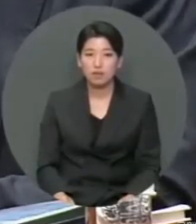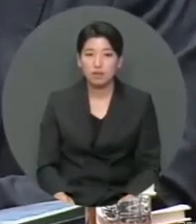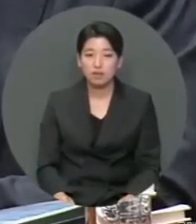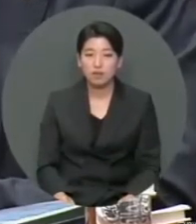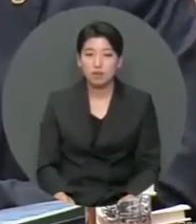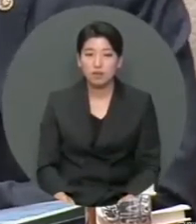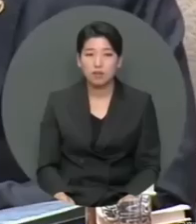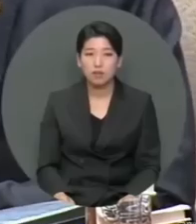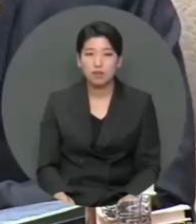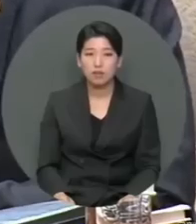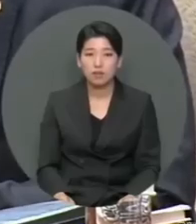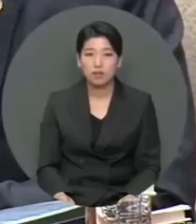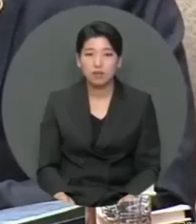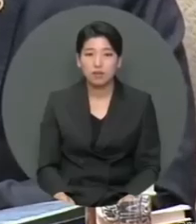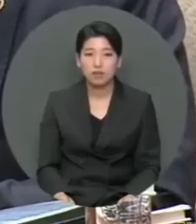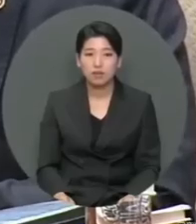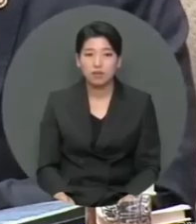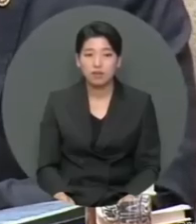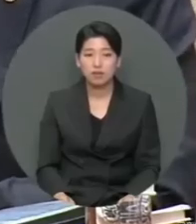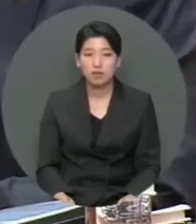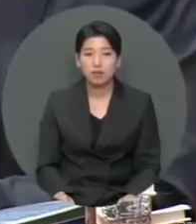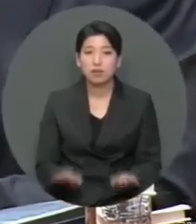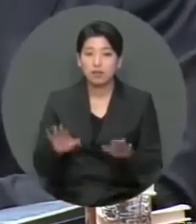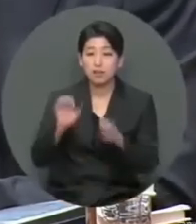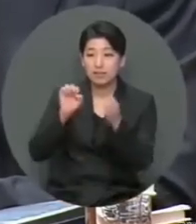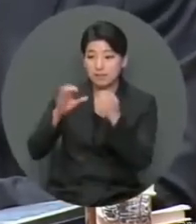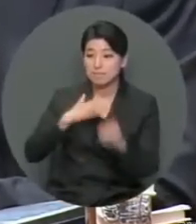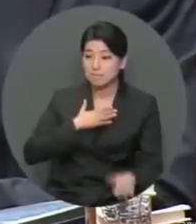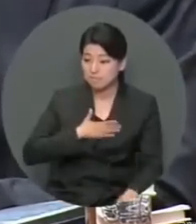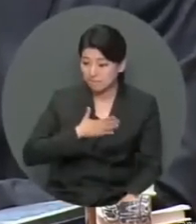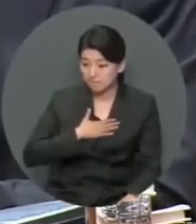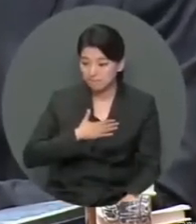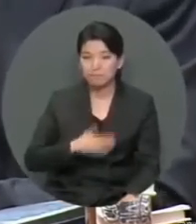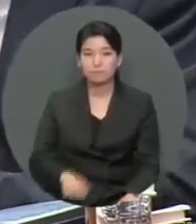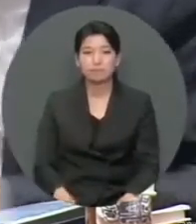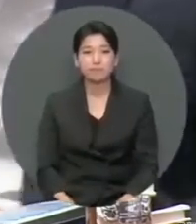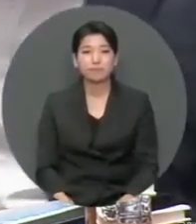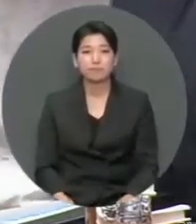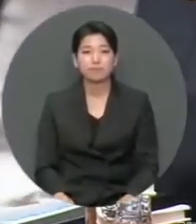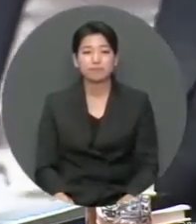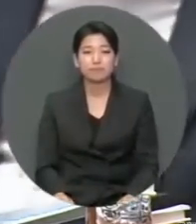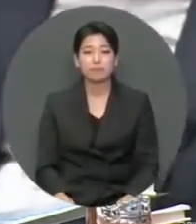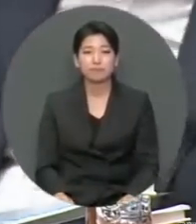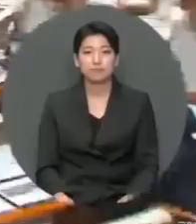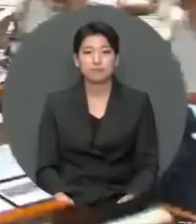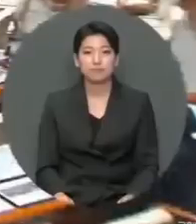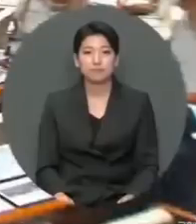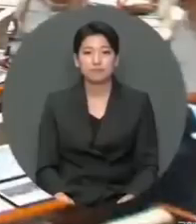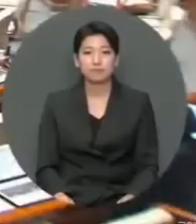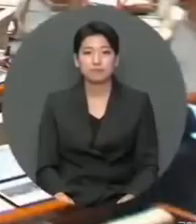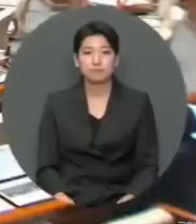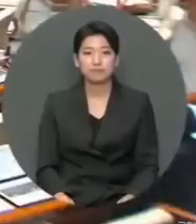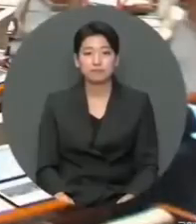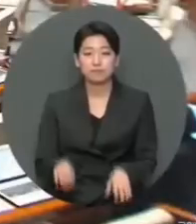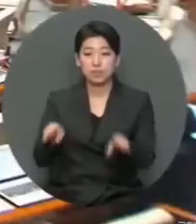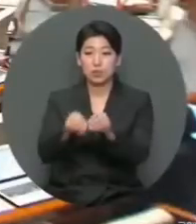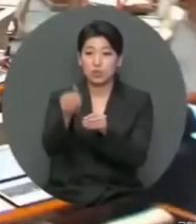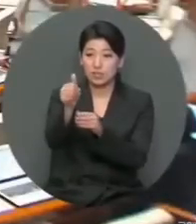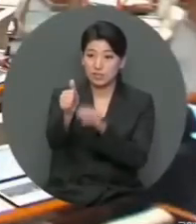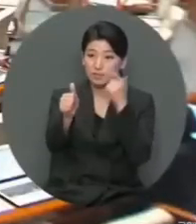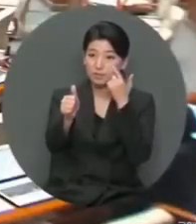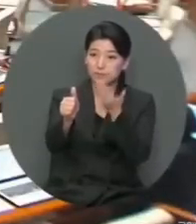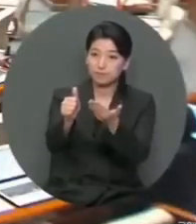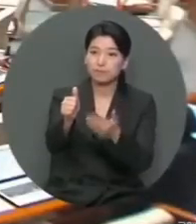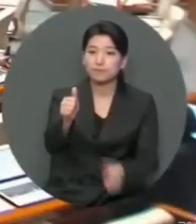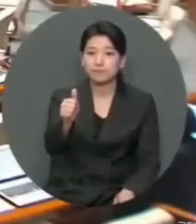네. 그래서 네. 여기까지 일단 말씀 잘 들었고요. 네. 감사합니다. 네. 답변. 네. 그 총리님.